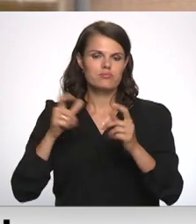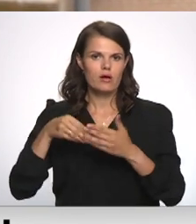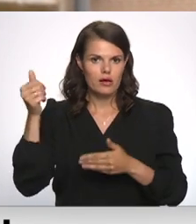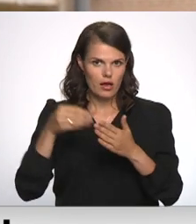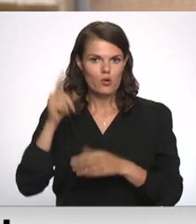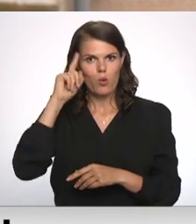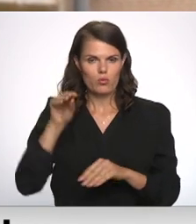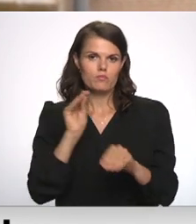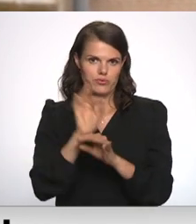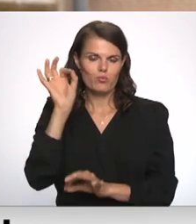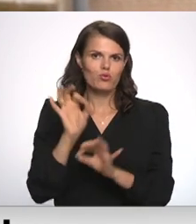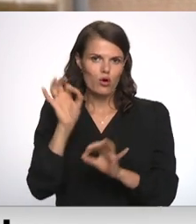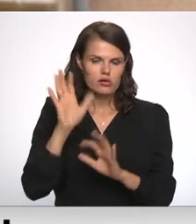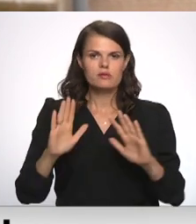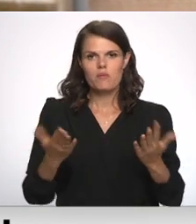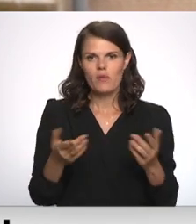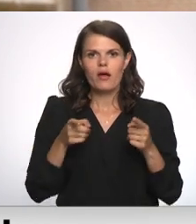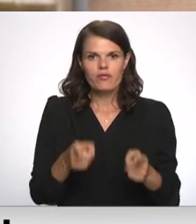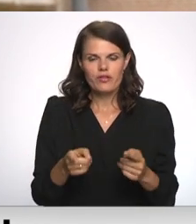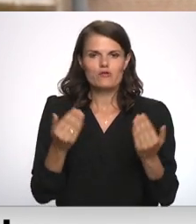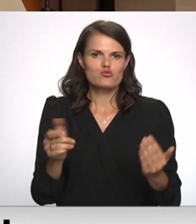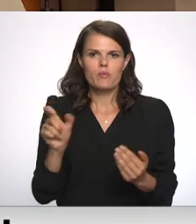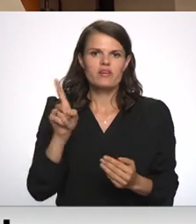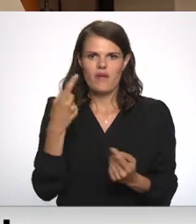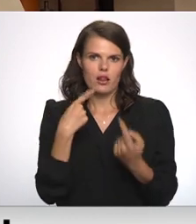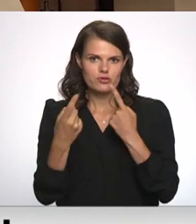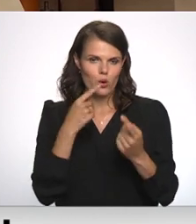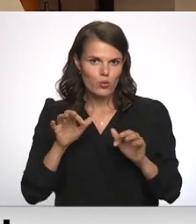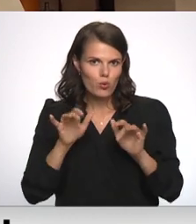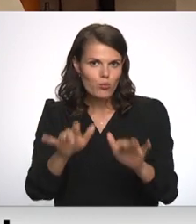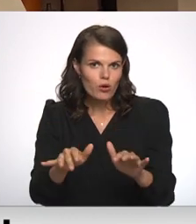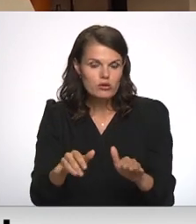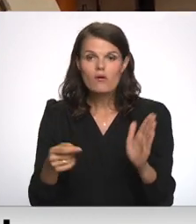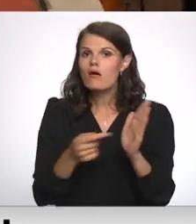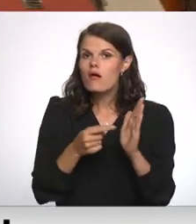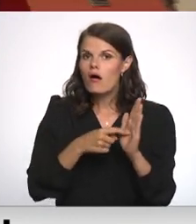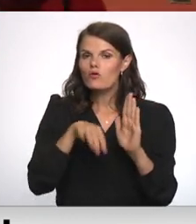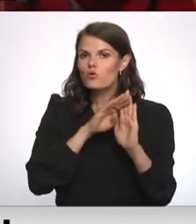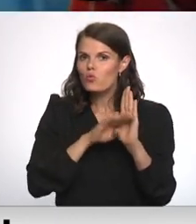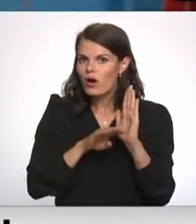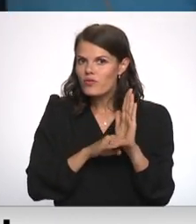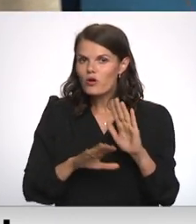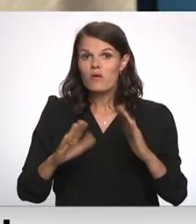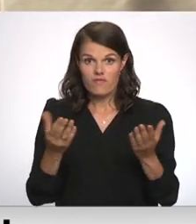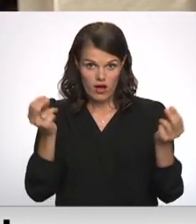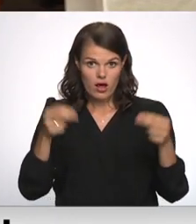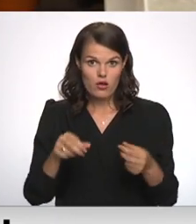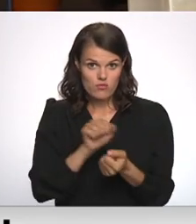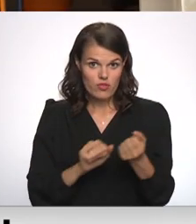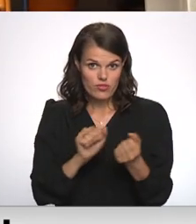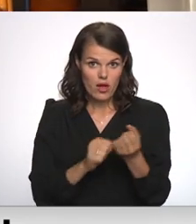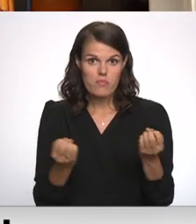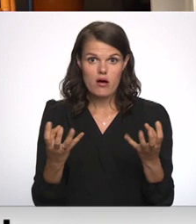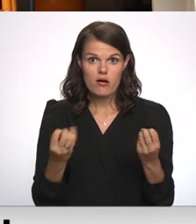jā, kaut kādu procenta likmi, bet tas viss šobrīd ir sarunu procesā. Par to, ar kādiem noteikumiem, tai skaitā vai līgumu ar dabas